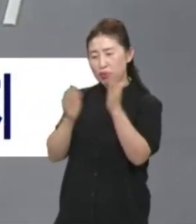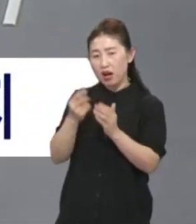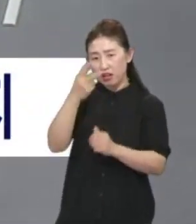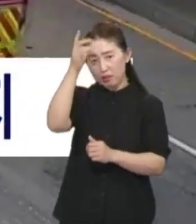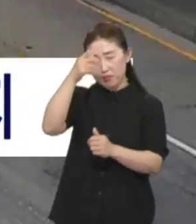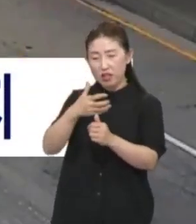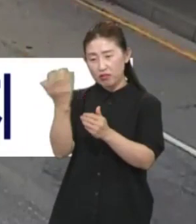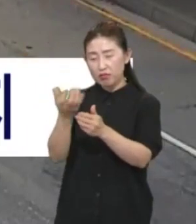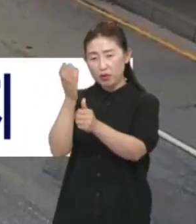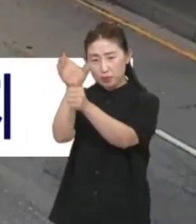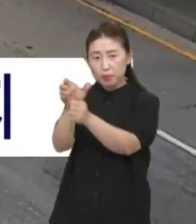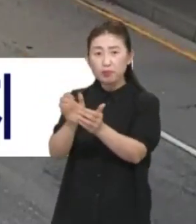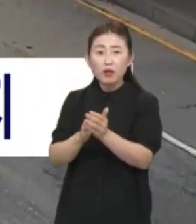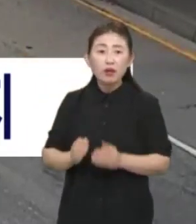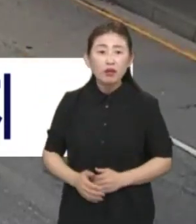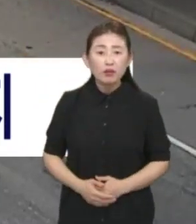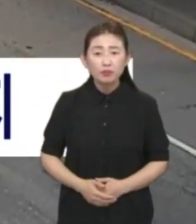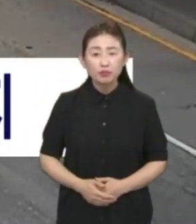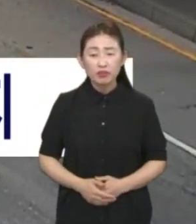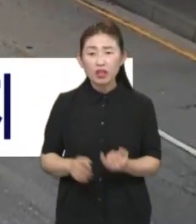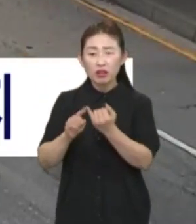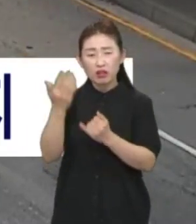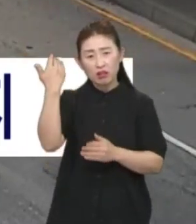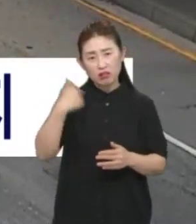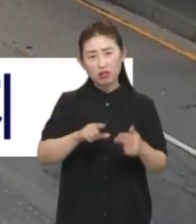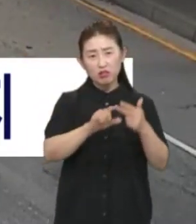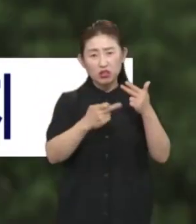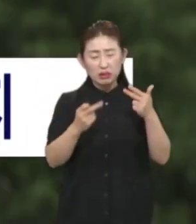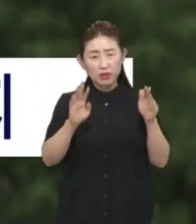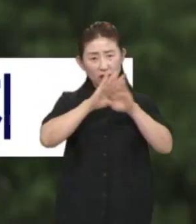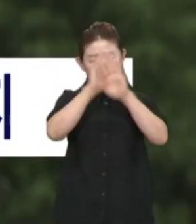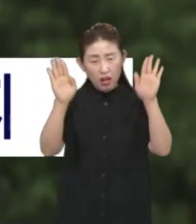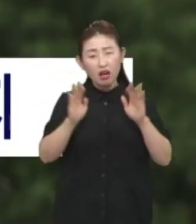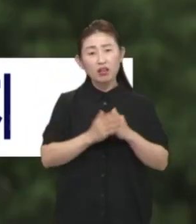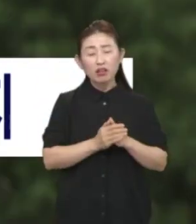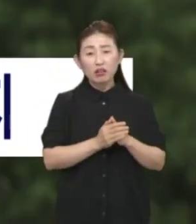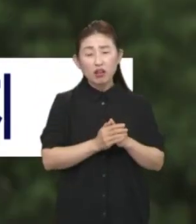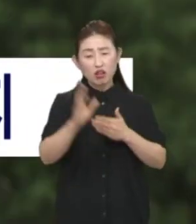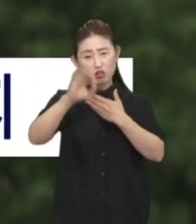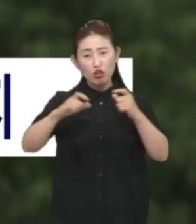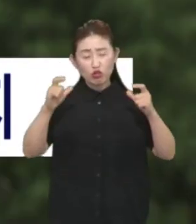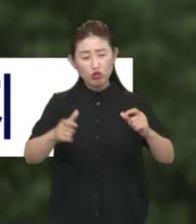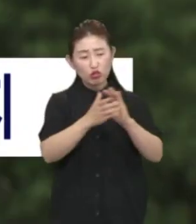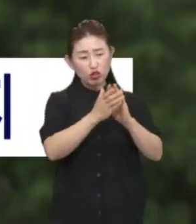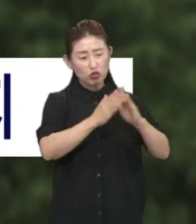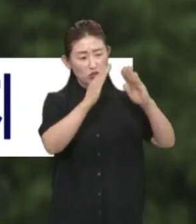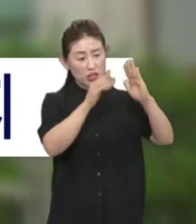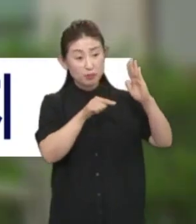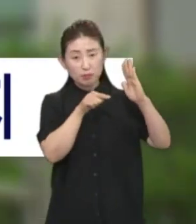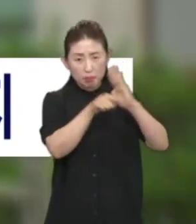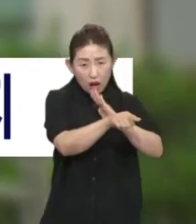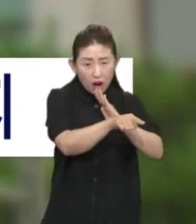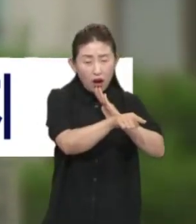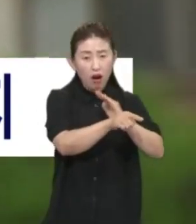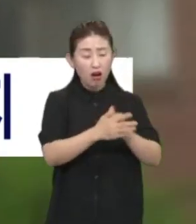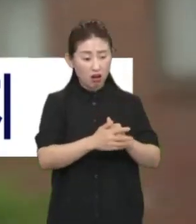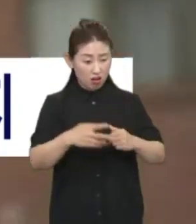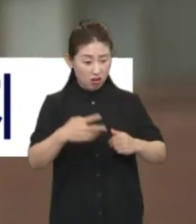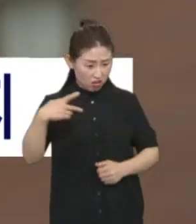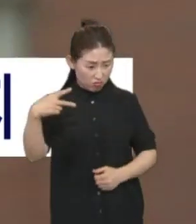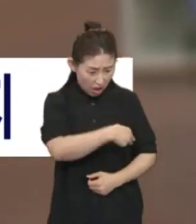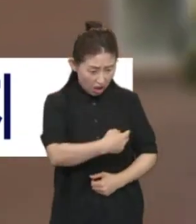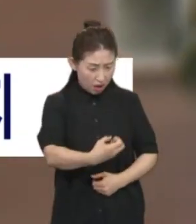검찰로 사건을 넘깁니다. A양은 지난 12일 낮 12시쯤 대전 서구의 친구 B양 자택에서